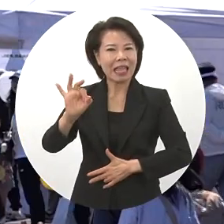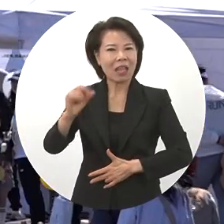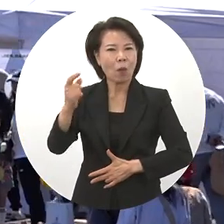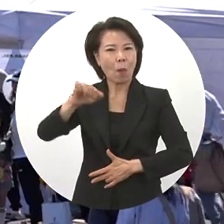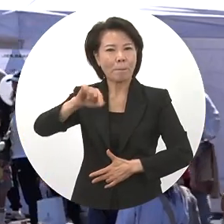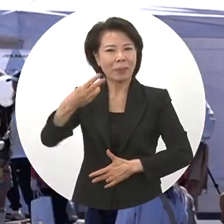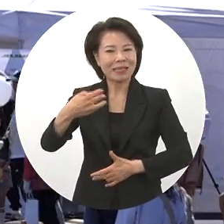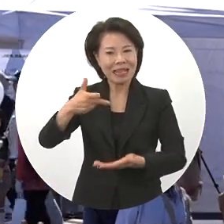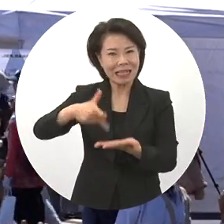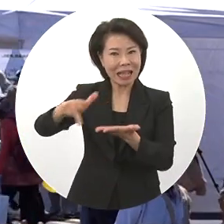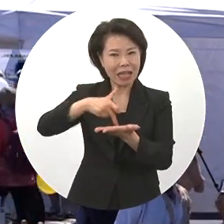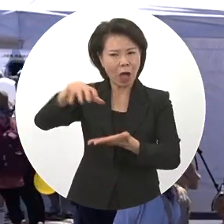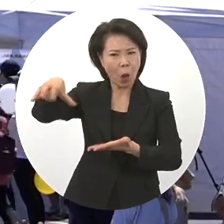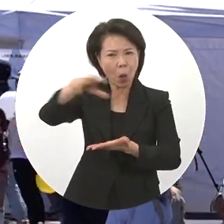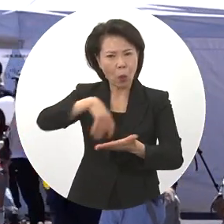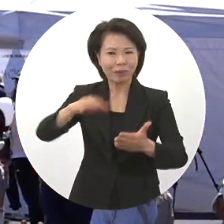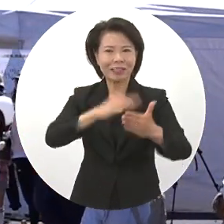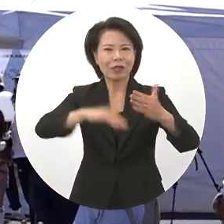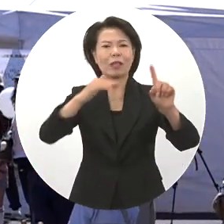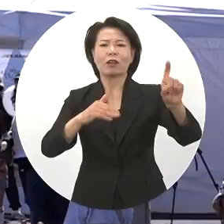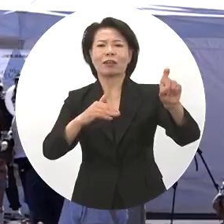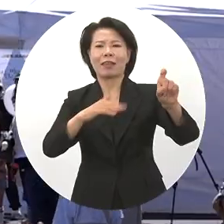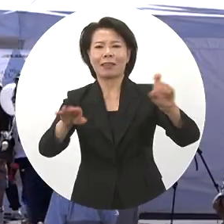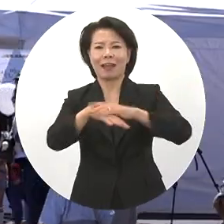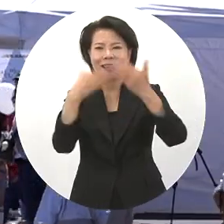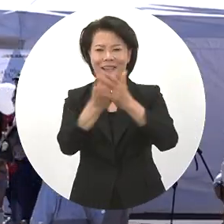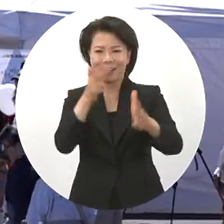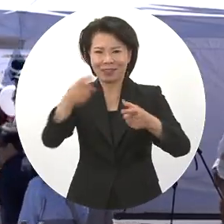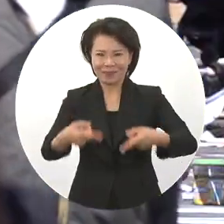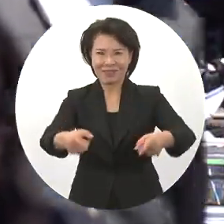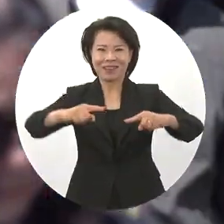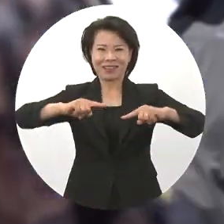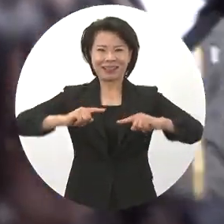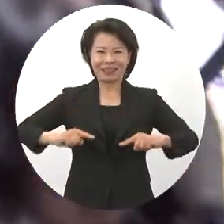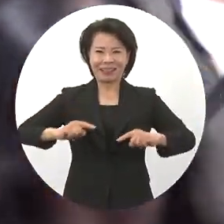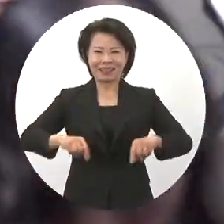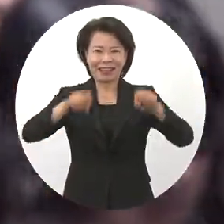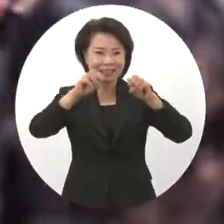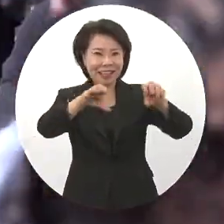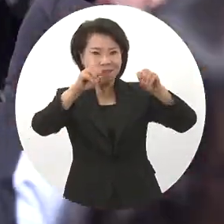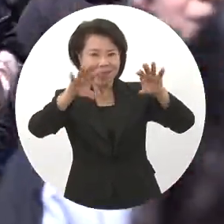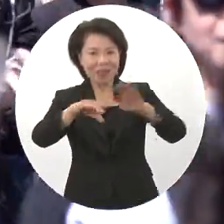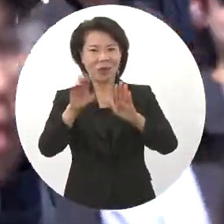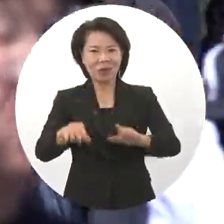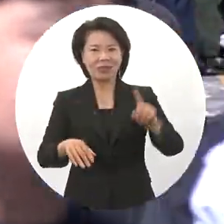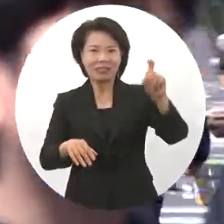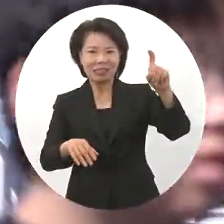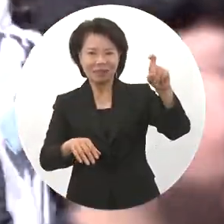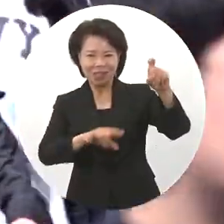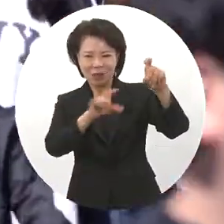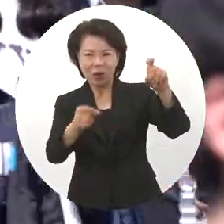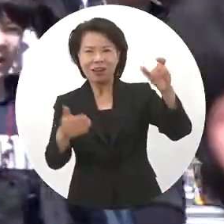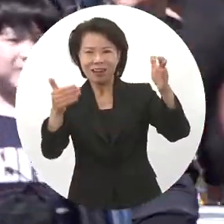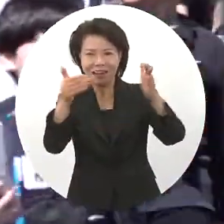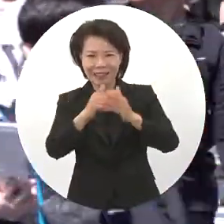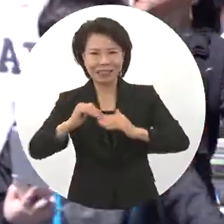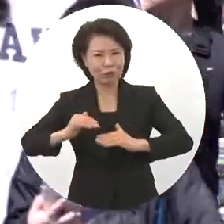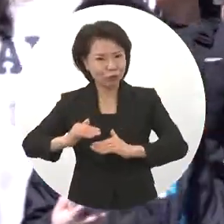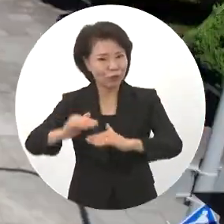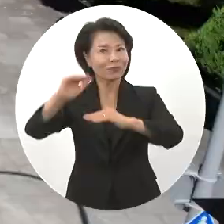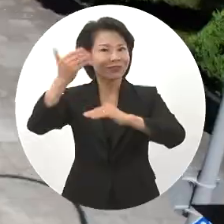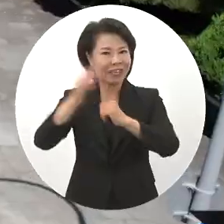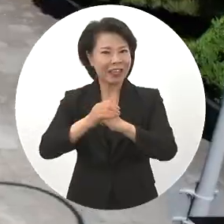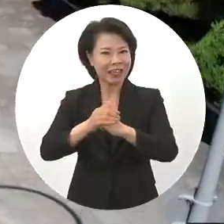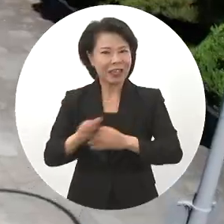네오플, 카카오 등 10개 기관, 기업이 참여했으며 캠페인은 오는 11월까지